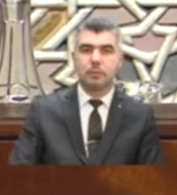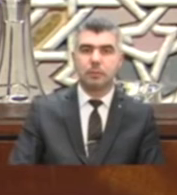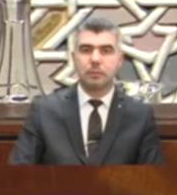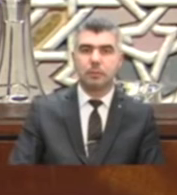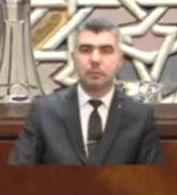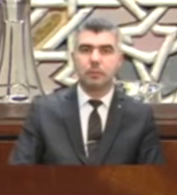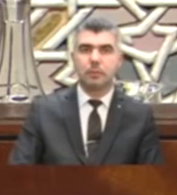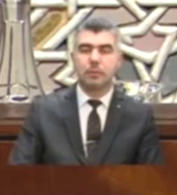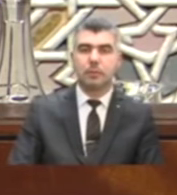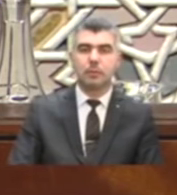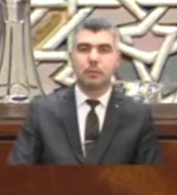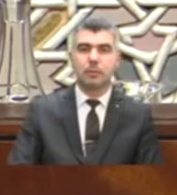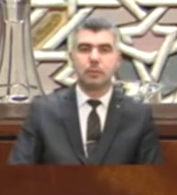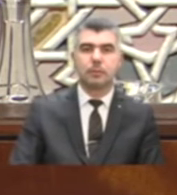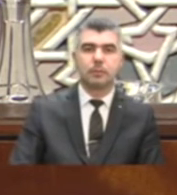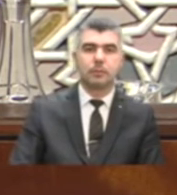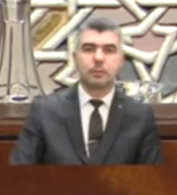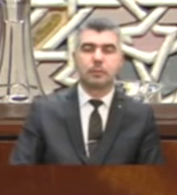تفضل سي اجيل.